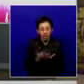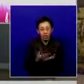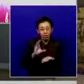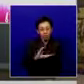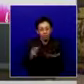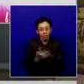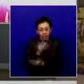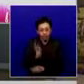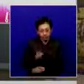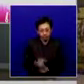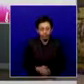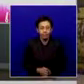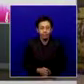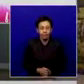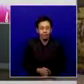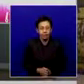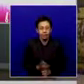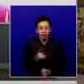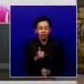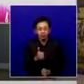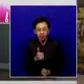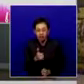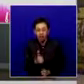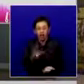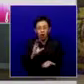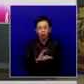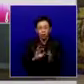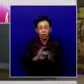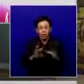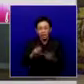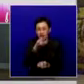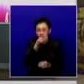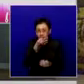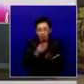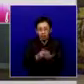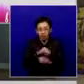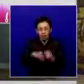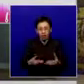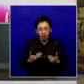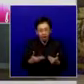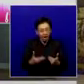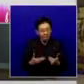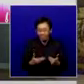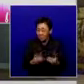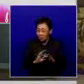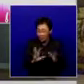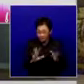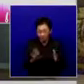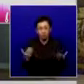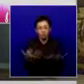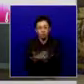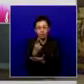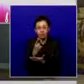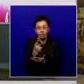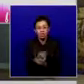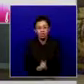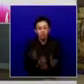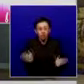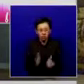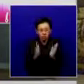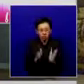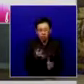อนบางส่วนที่ไม่ได้เกี่ยวข้องกับการสร้างงานสร้างรายได้ท่านต้องเปลี่ยนเพราะคุณต้องสร้างตรงนี้ให้คนมีงาน